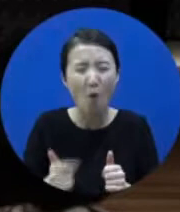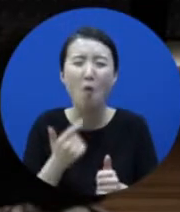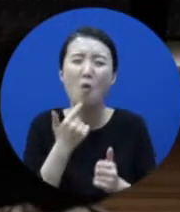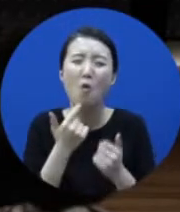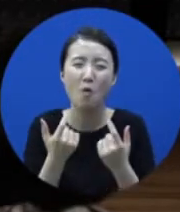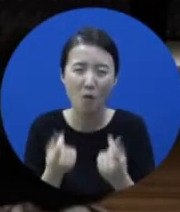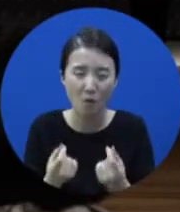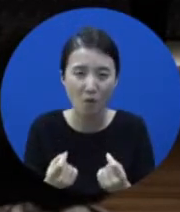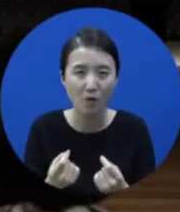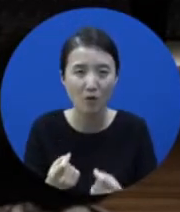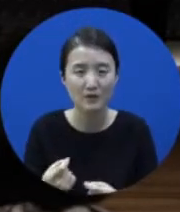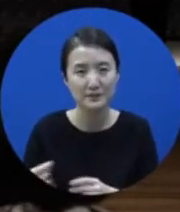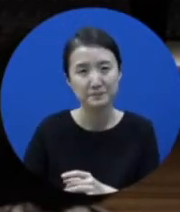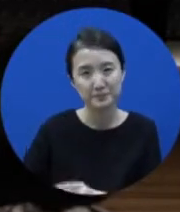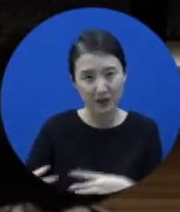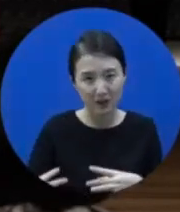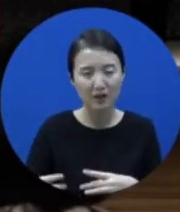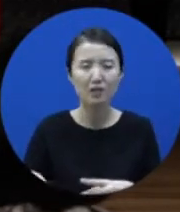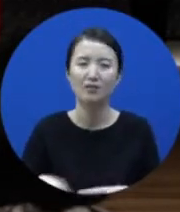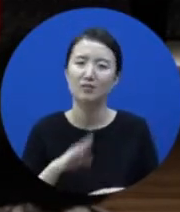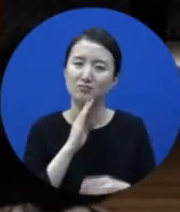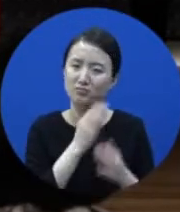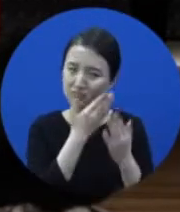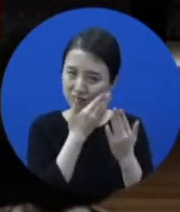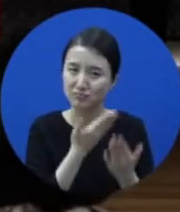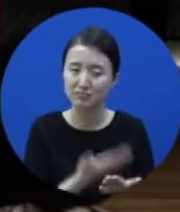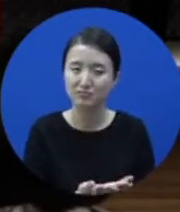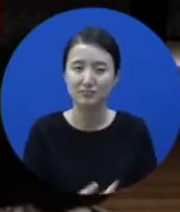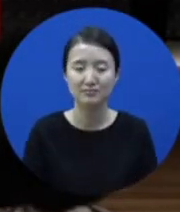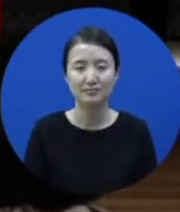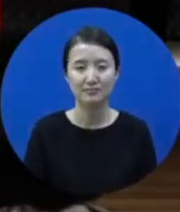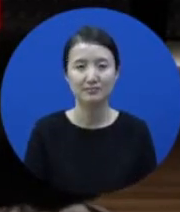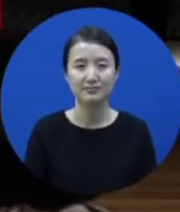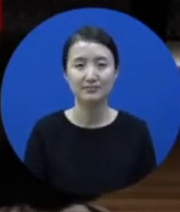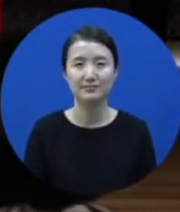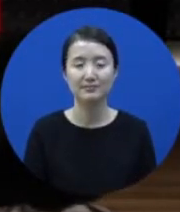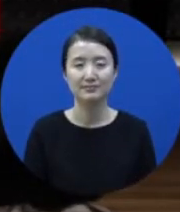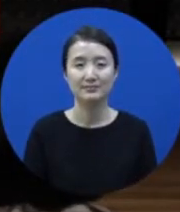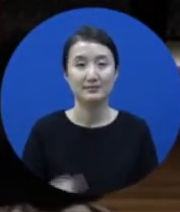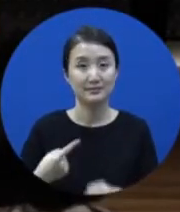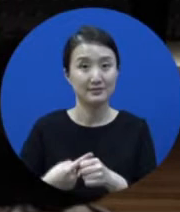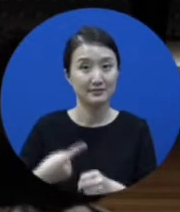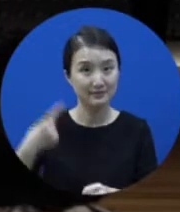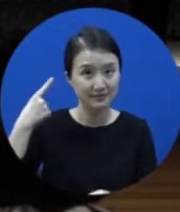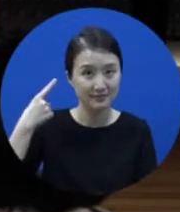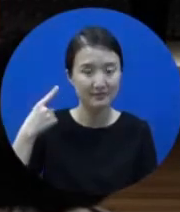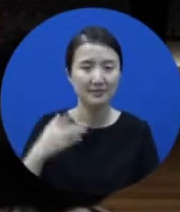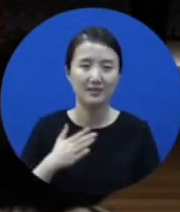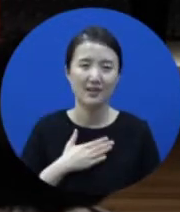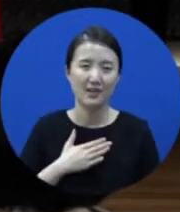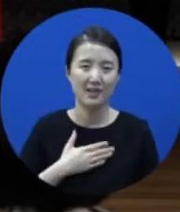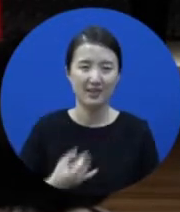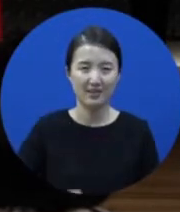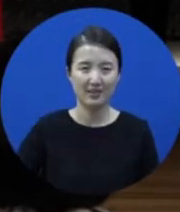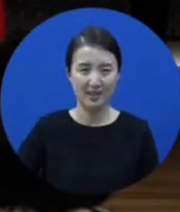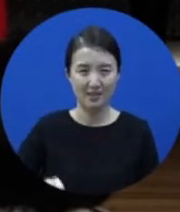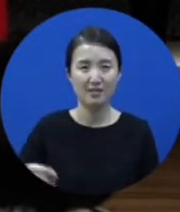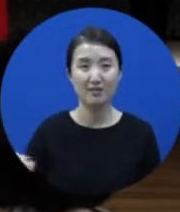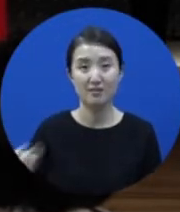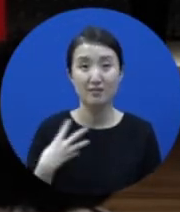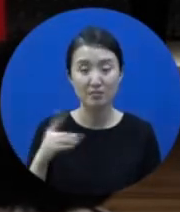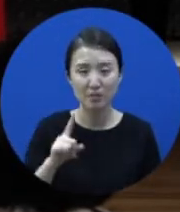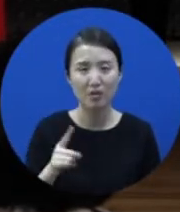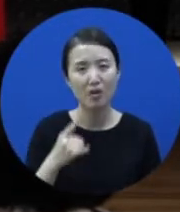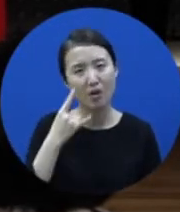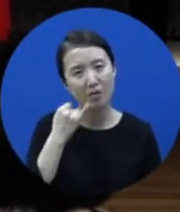자, 작년에요. 저희 딸이 갑자기 그 일본에 같이 가재요. 엄마